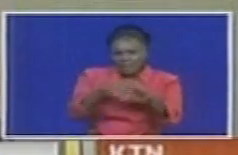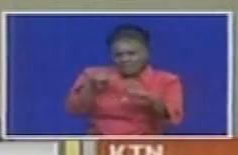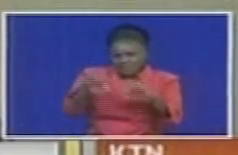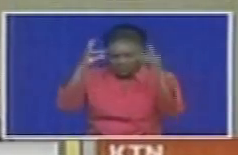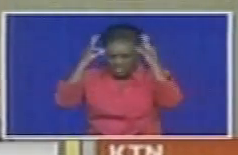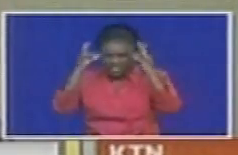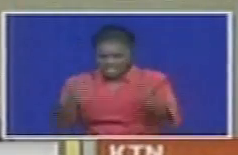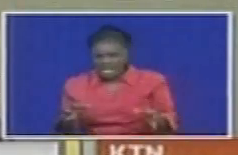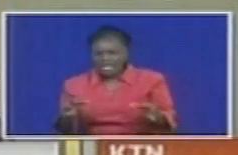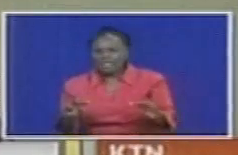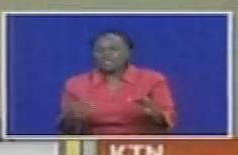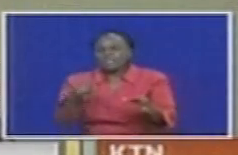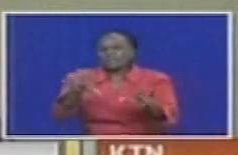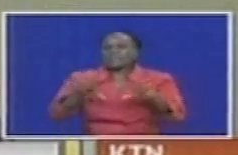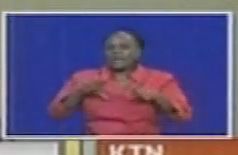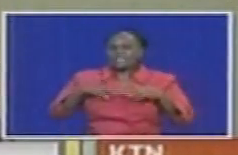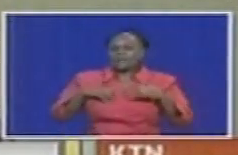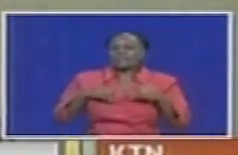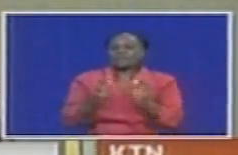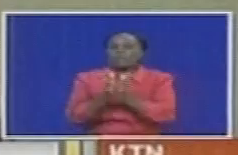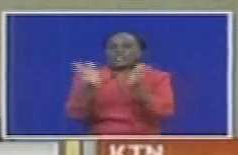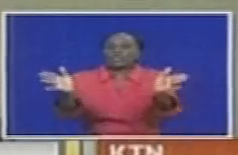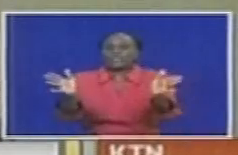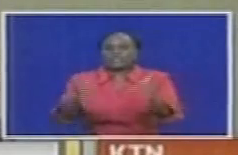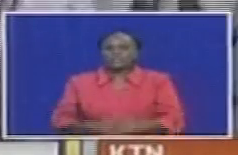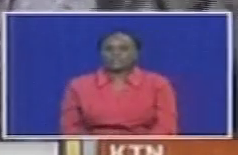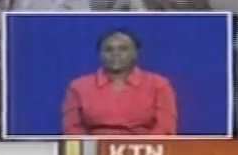mwelekeo utakaokubalika na wengi.